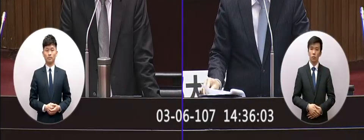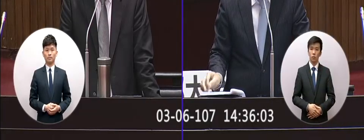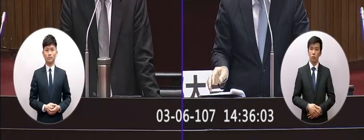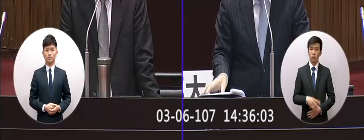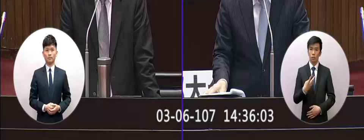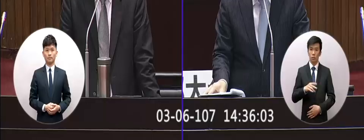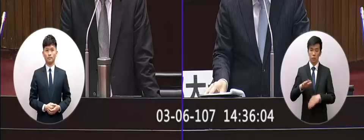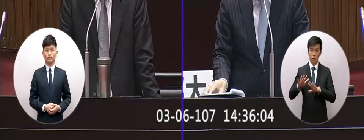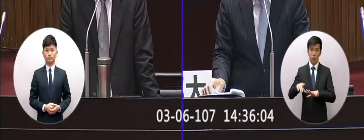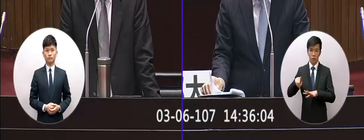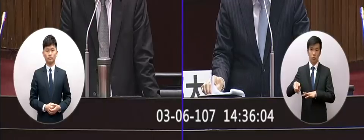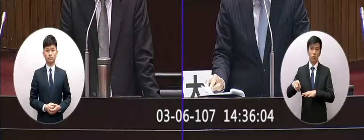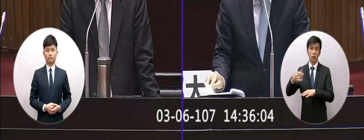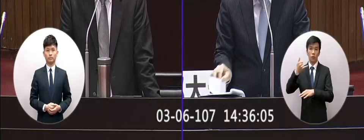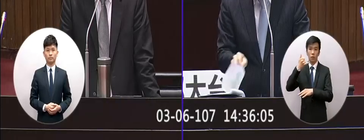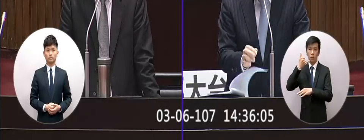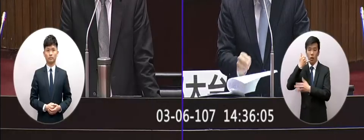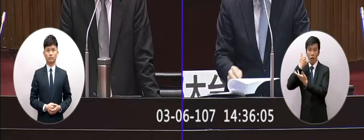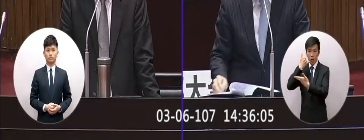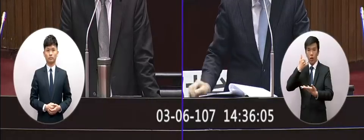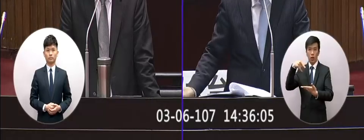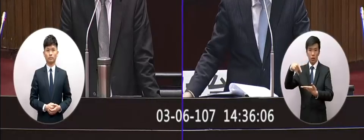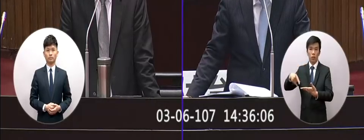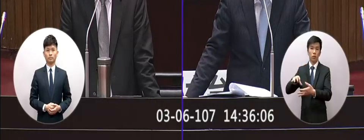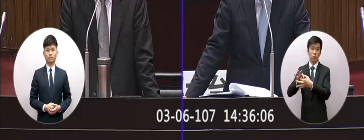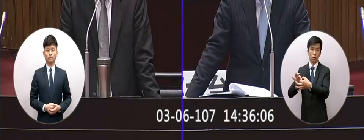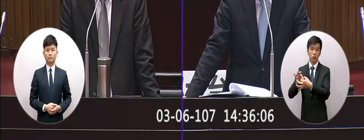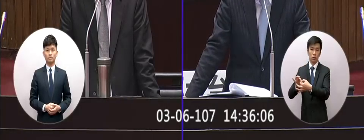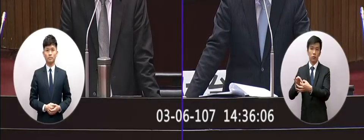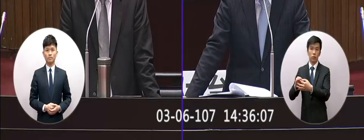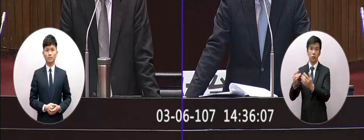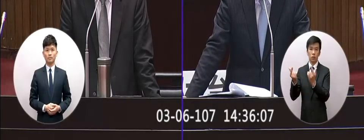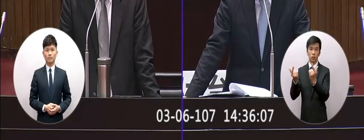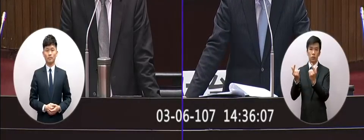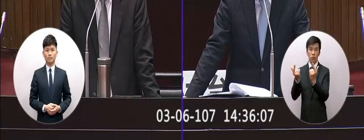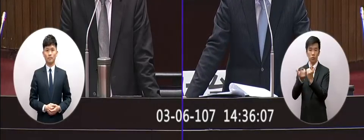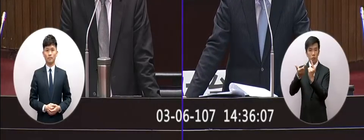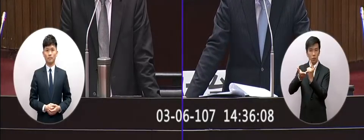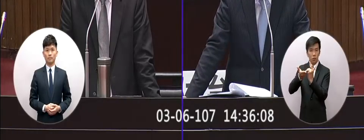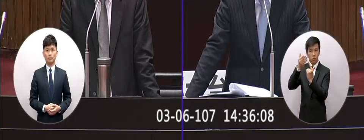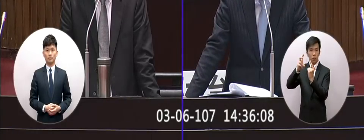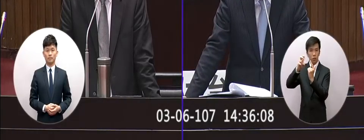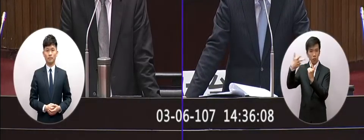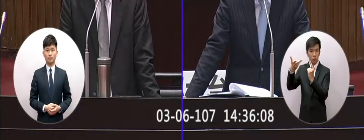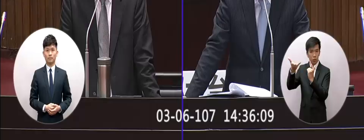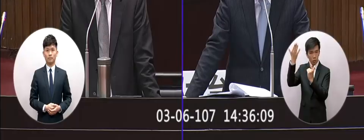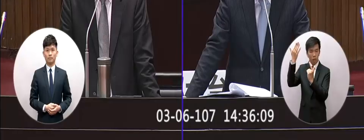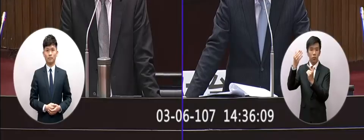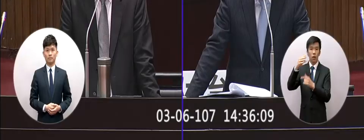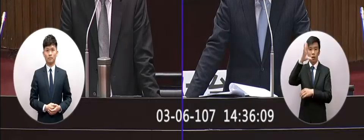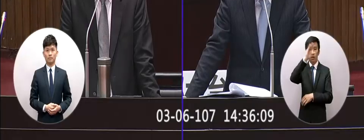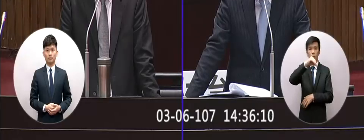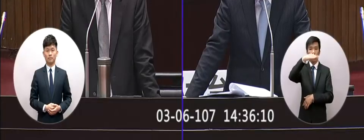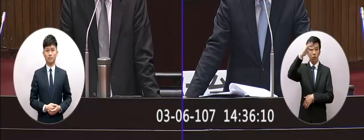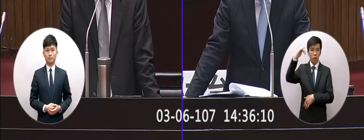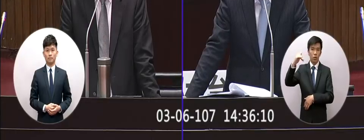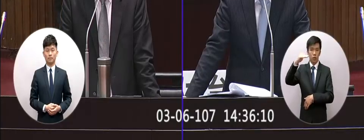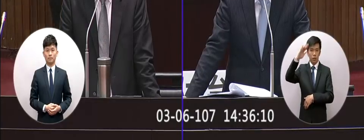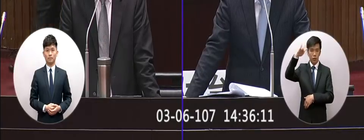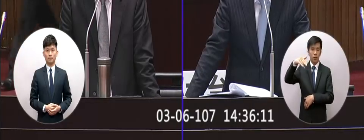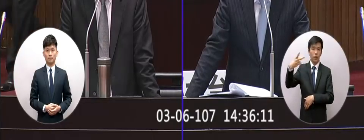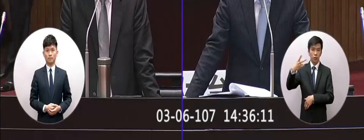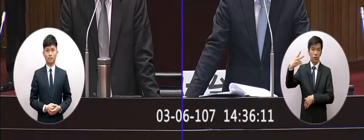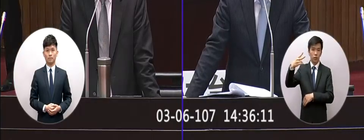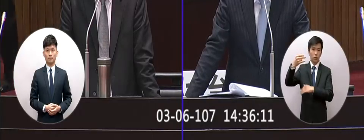域，这个海域哦，今天发生这个海域就是所谓的北纬27度以北，还有八重山群岛以南的重叠海